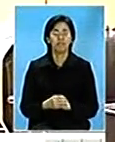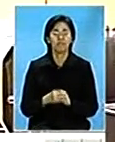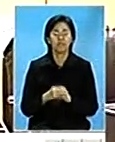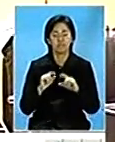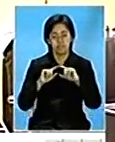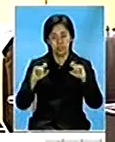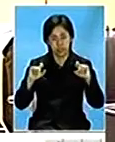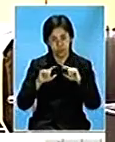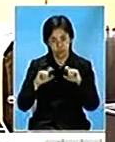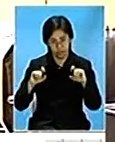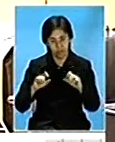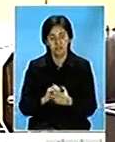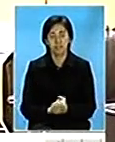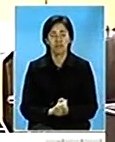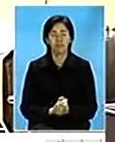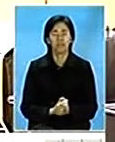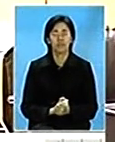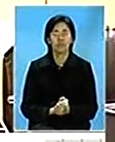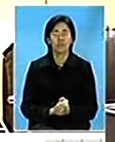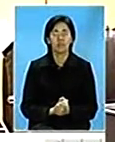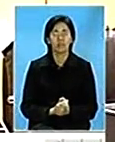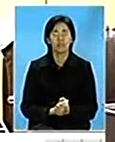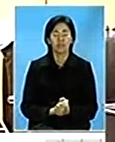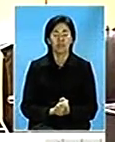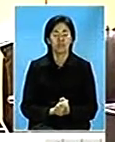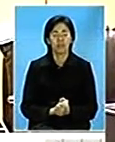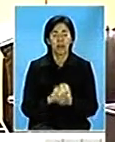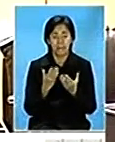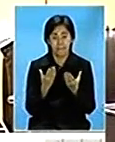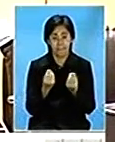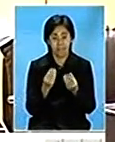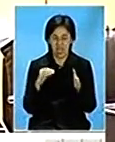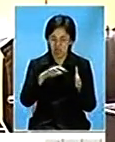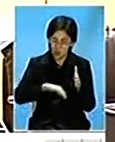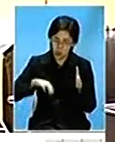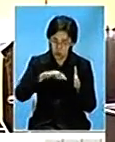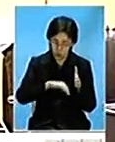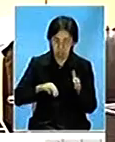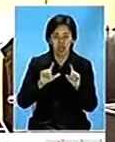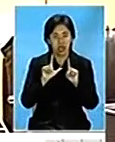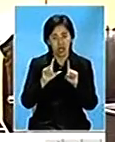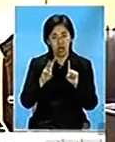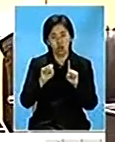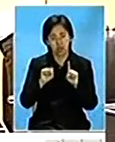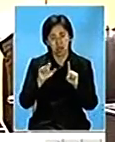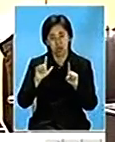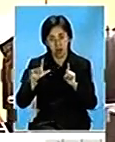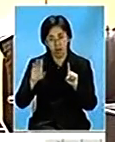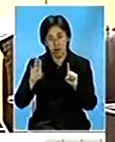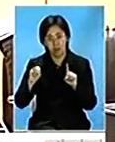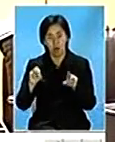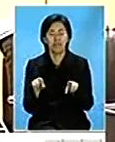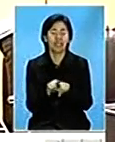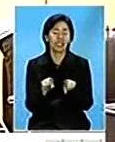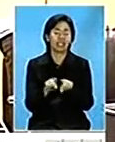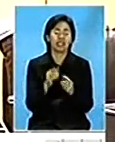บูรณ์ปริมาณเนื้อดินที่จะต้องขุดลอกคือ 1.6 ล้านแสนลูกบาศก์เมตรเช่นเดียวกัน